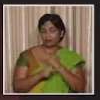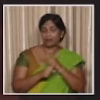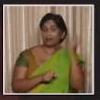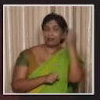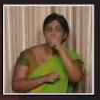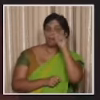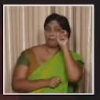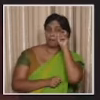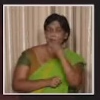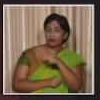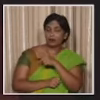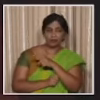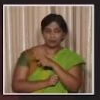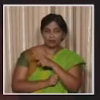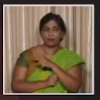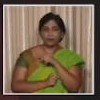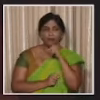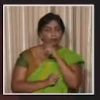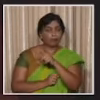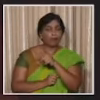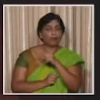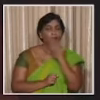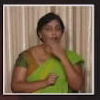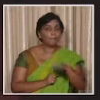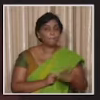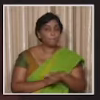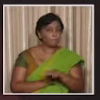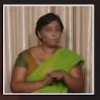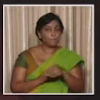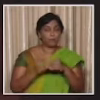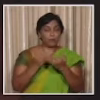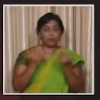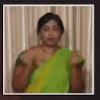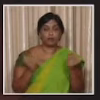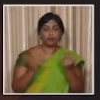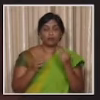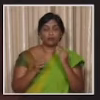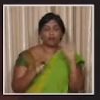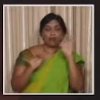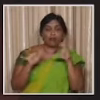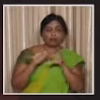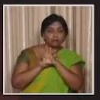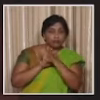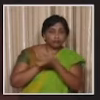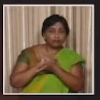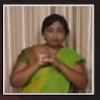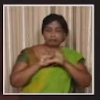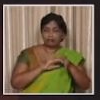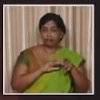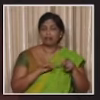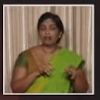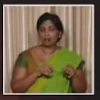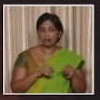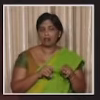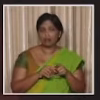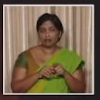යවලා පොඩ්ඩක් හොයලා බලන්න ඒ පන්ති කාමරවල දැන් හුඹස් හැදෙනවා. හුඹස්